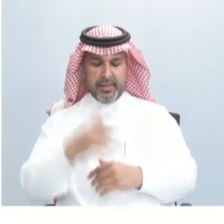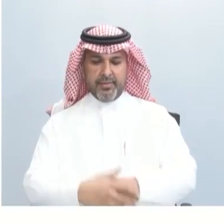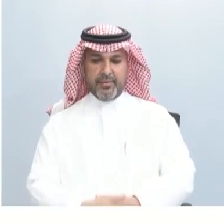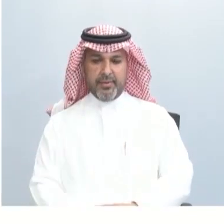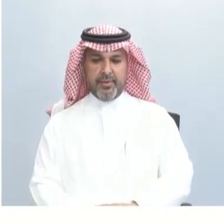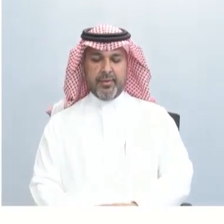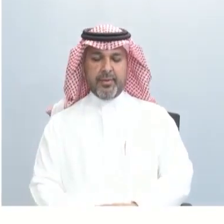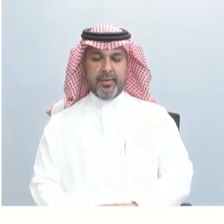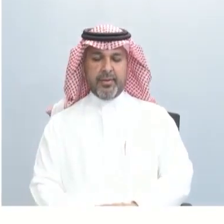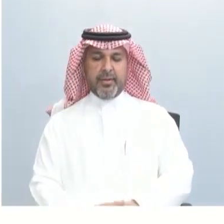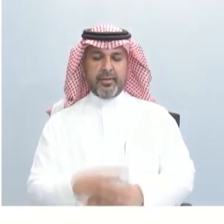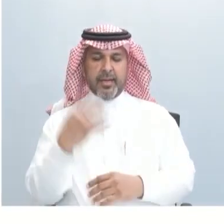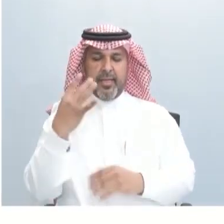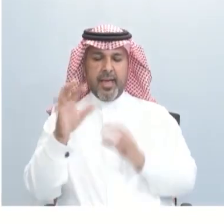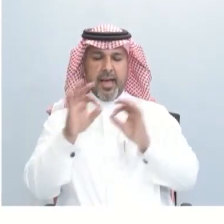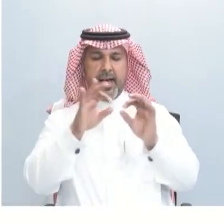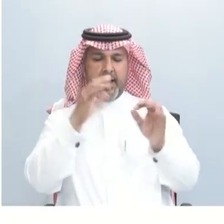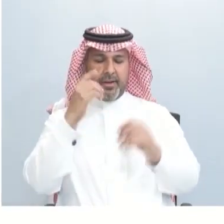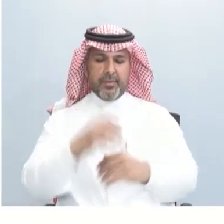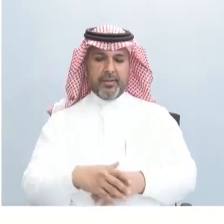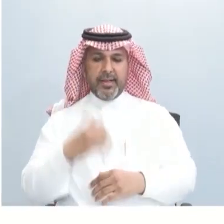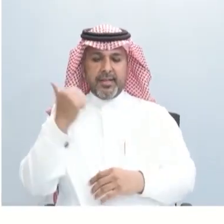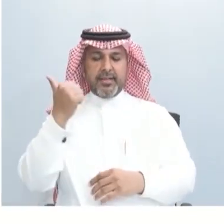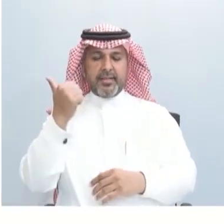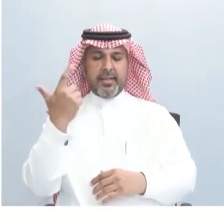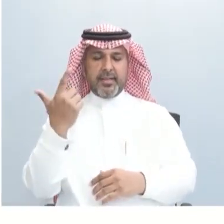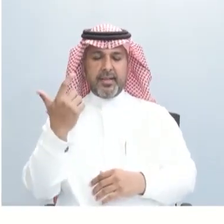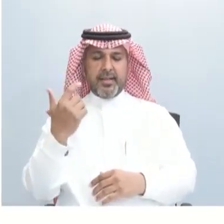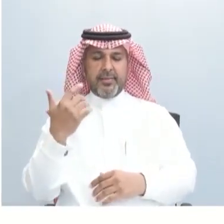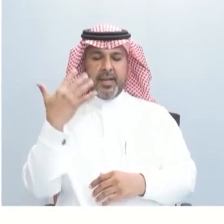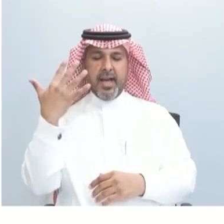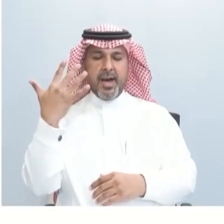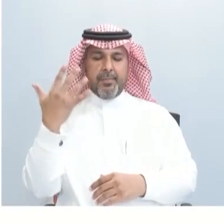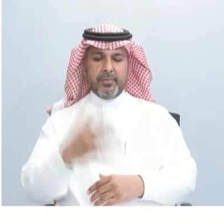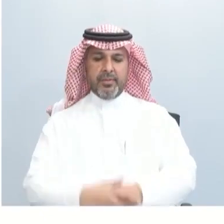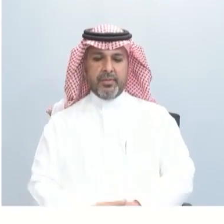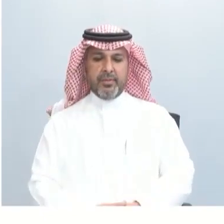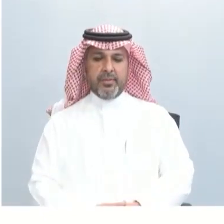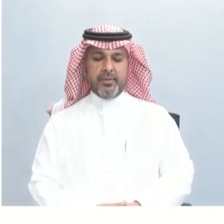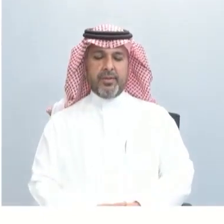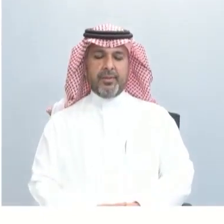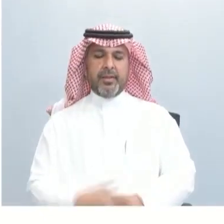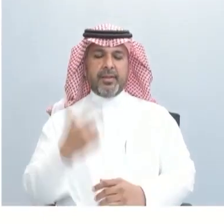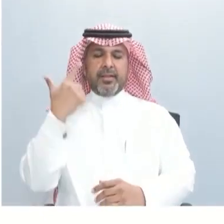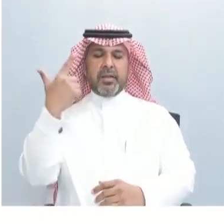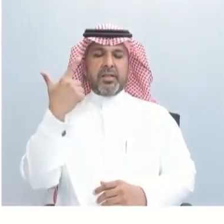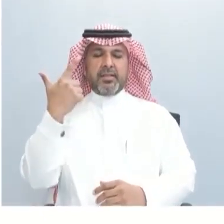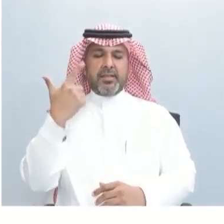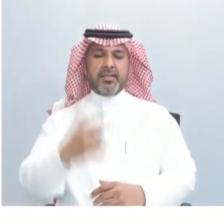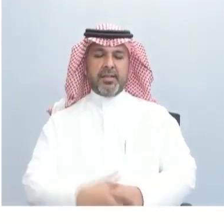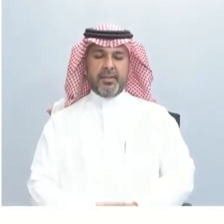لاختيار اربع جوائز والعنصر السادس لاختيار خمس جوائز والعنصر السابع